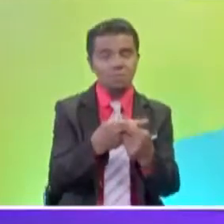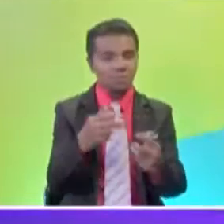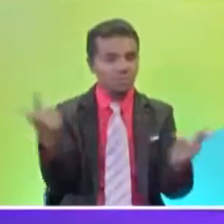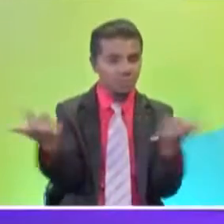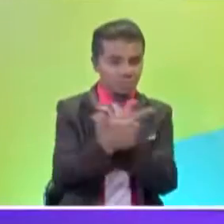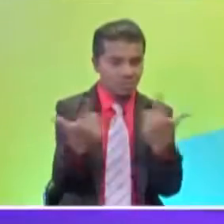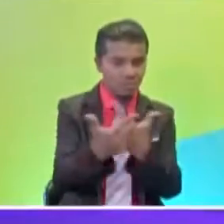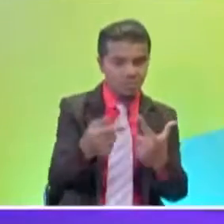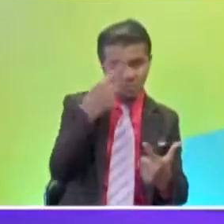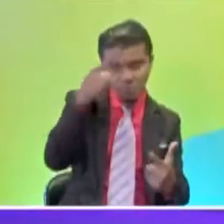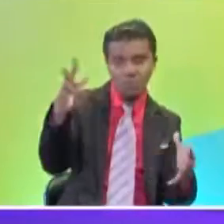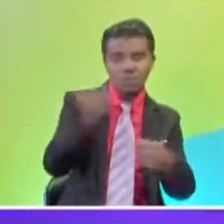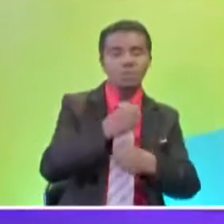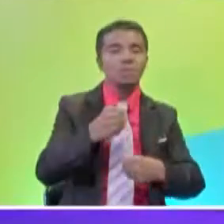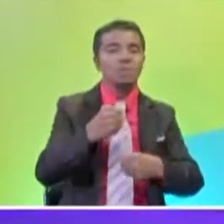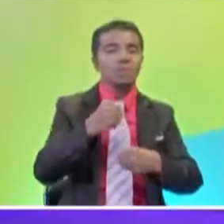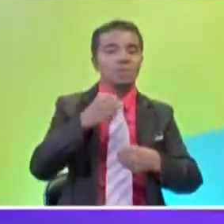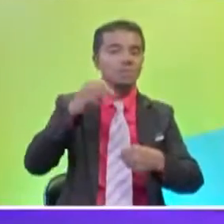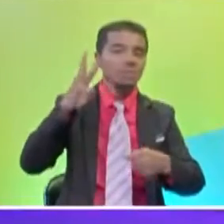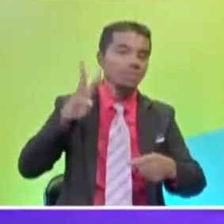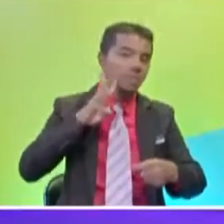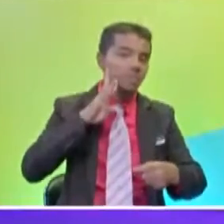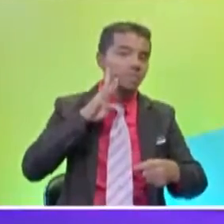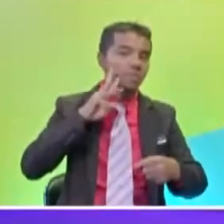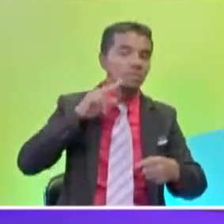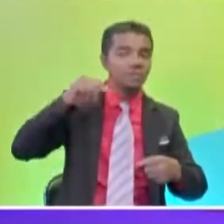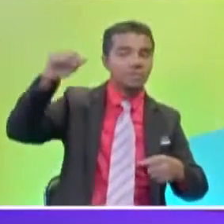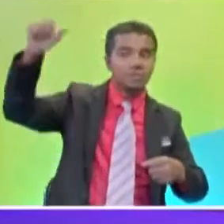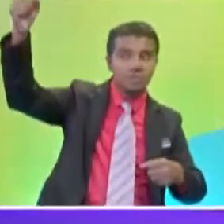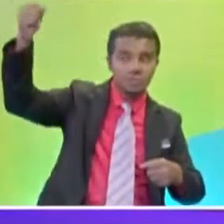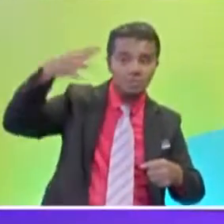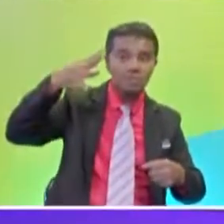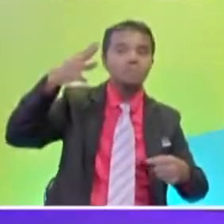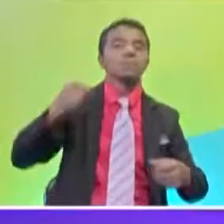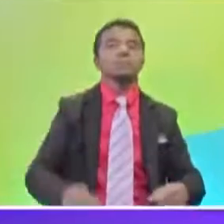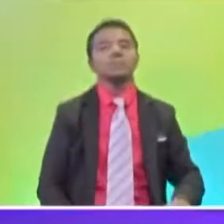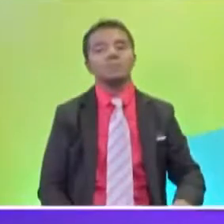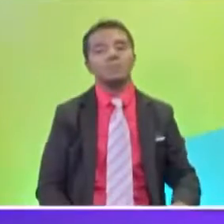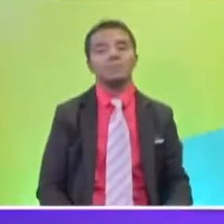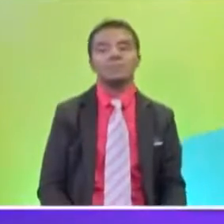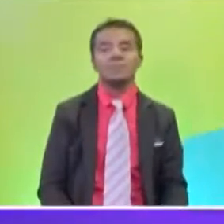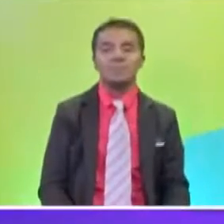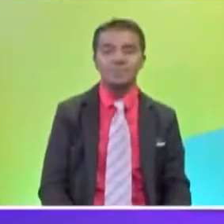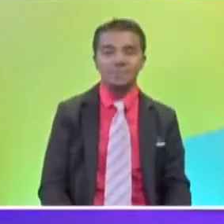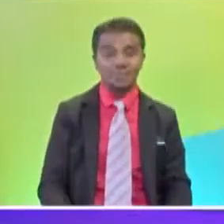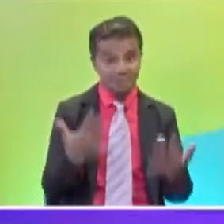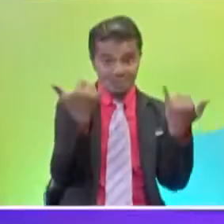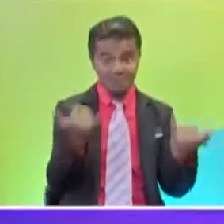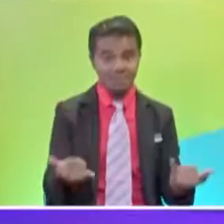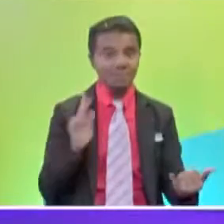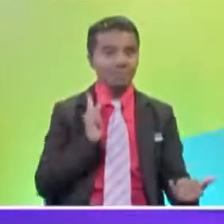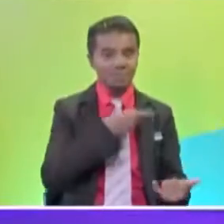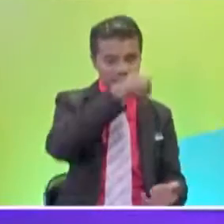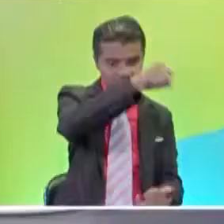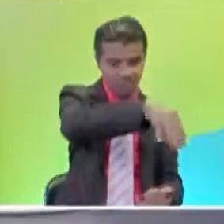okay. Cikgu. Kemudian, jadi, cikgu? Boleh tak saya terus tanam? Ya, silakan. Kita, akan, kita sudah campur dan sekarang campur cikgu... Dan kita akan terus taburkan di